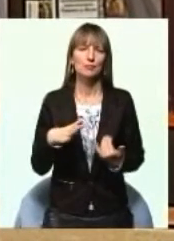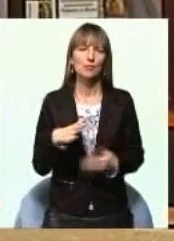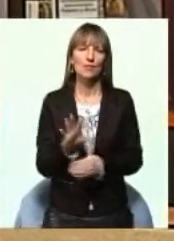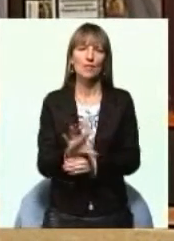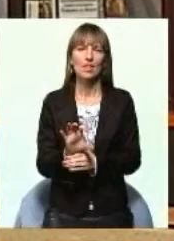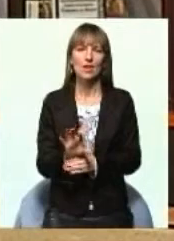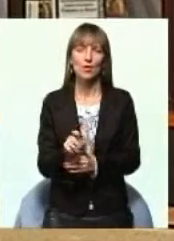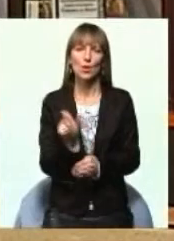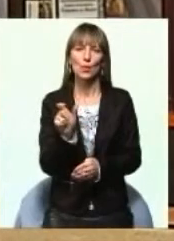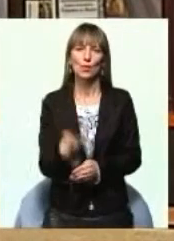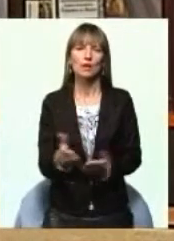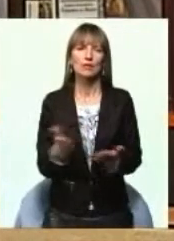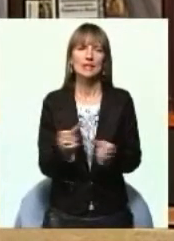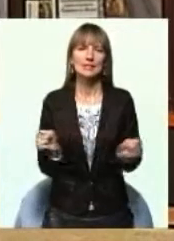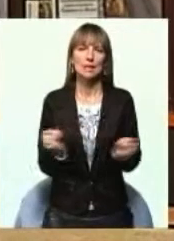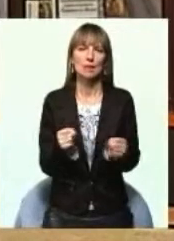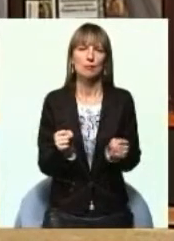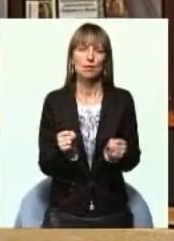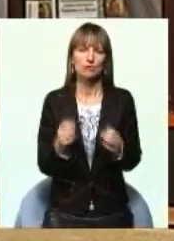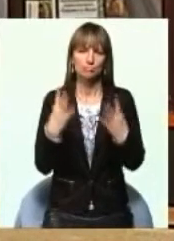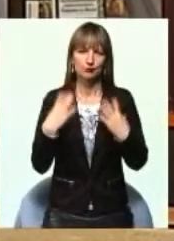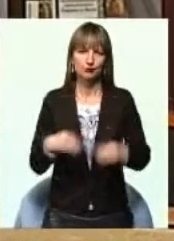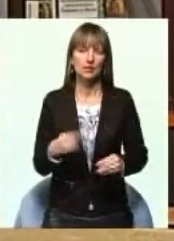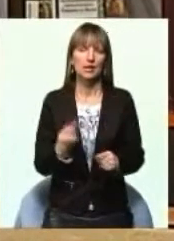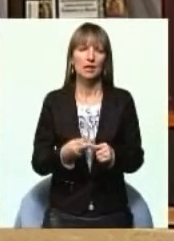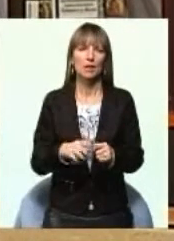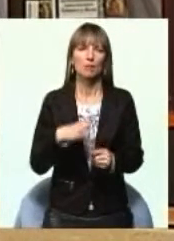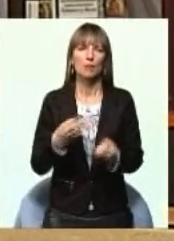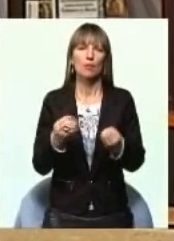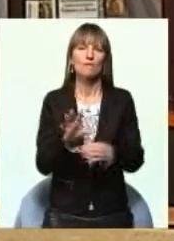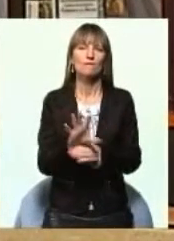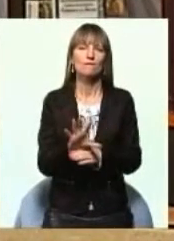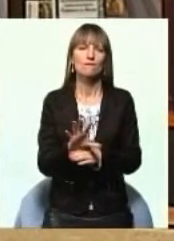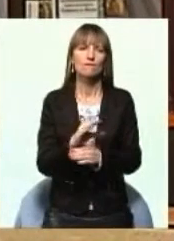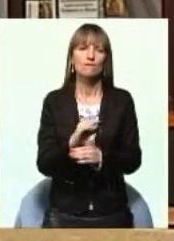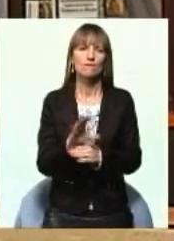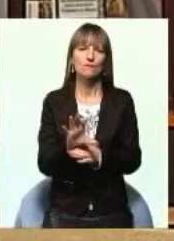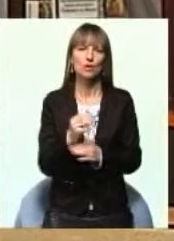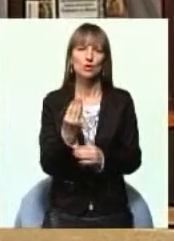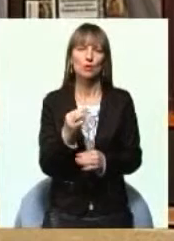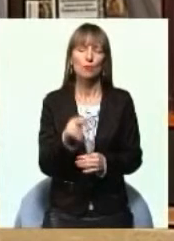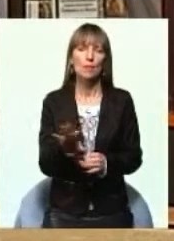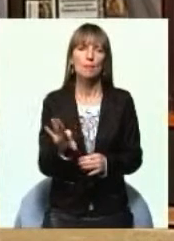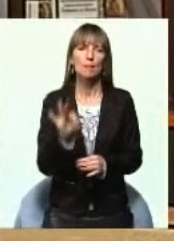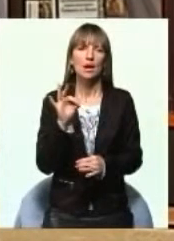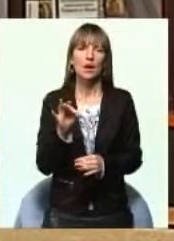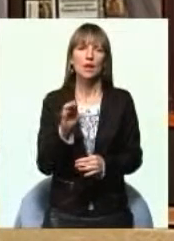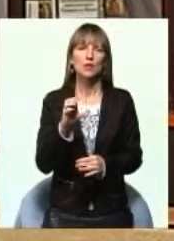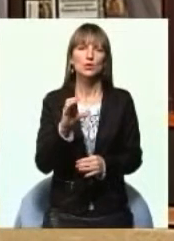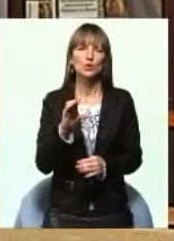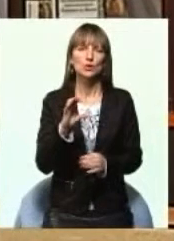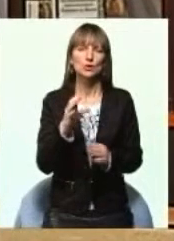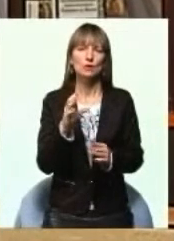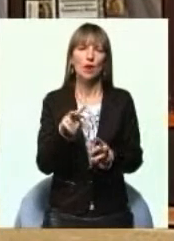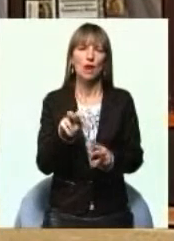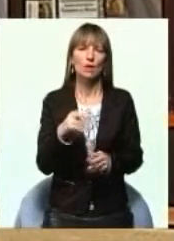фотографии людей, которые замерзли полностью. Но это был просто фотошоп. Брали картинку сосульки и просто подставляли к